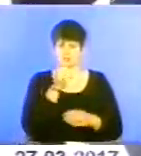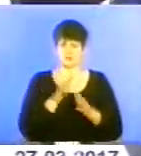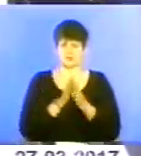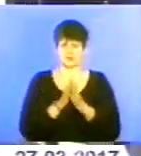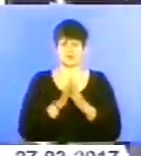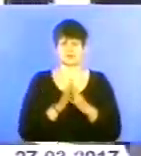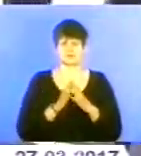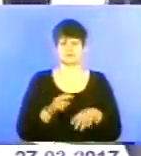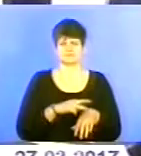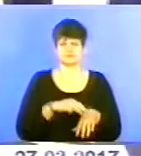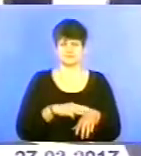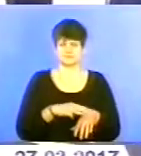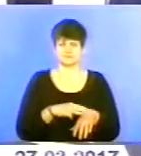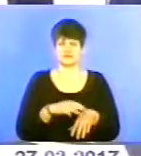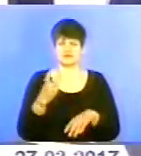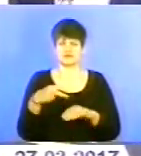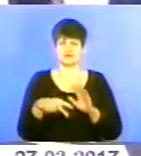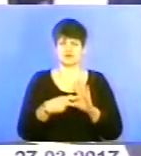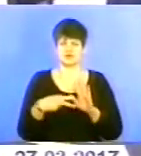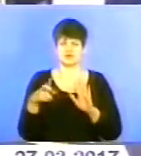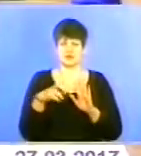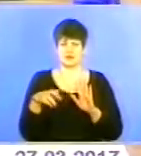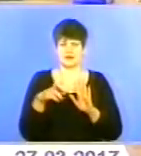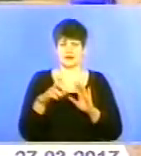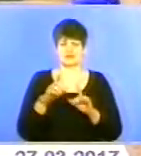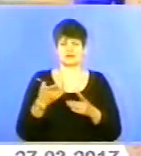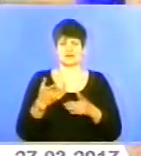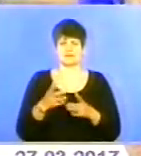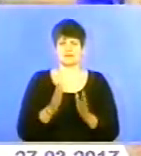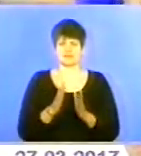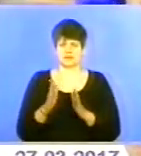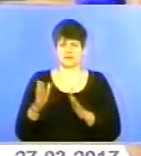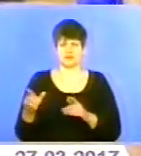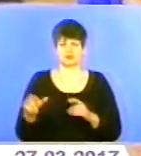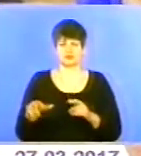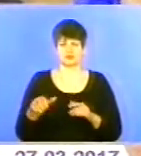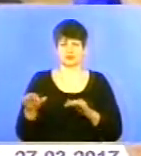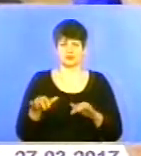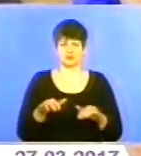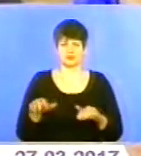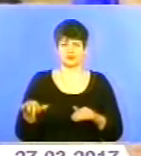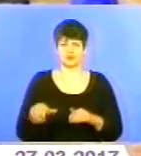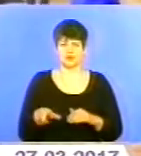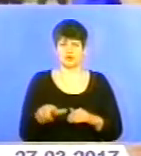правоохоронці флешмобами. 27 березня естафетний прапор за безпеку дорожнього руху прийняла Тернопільська нацполіція від колег з